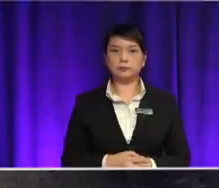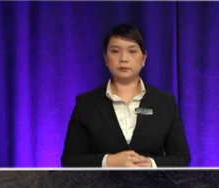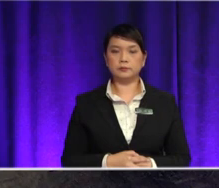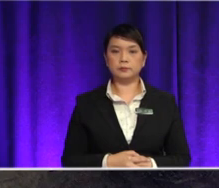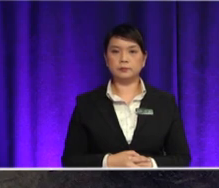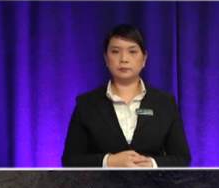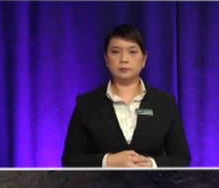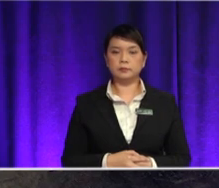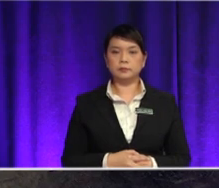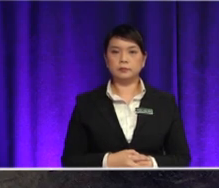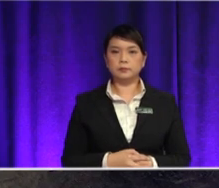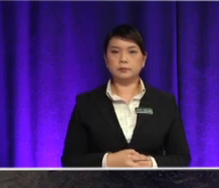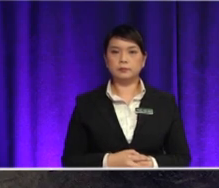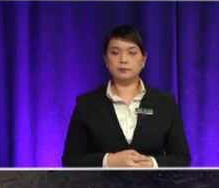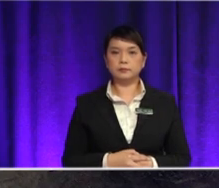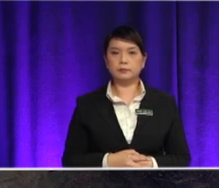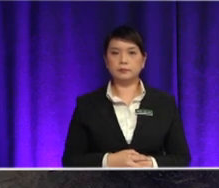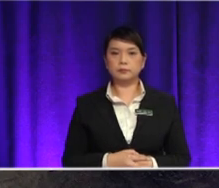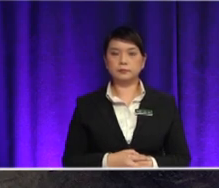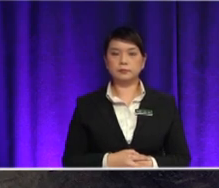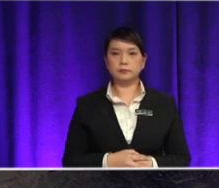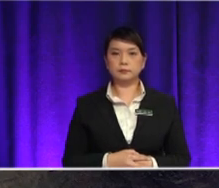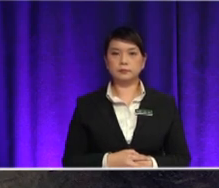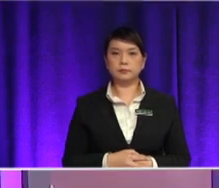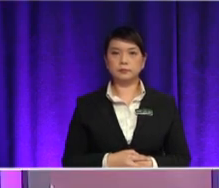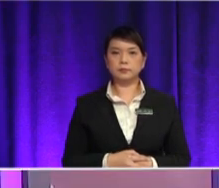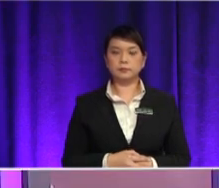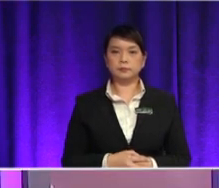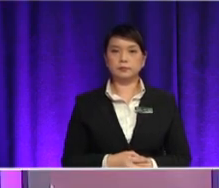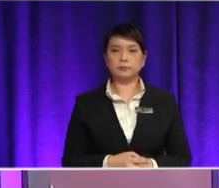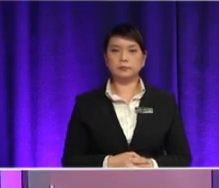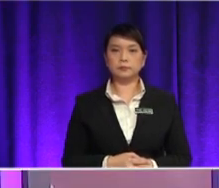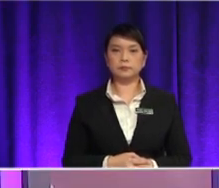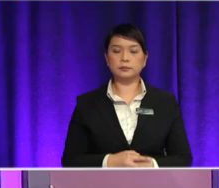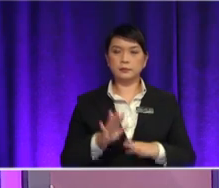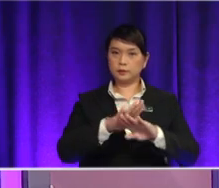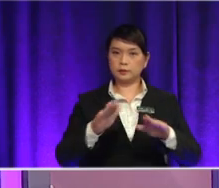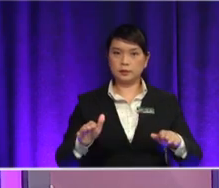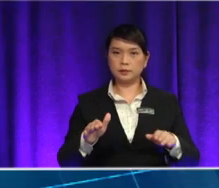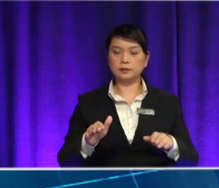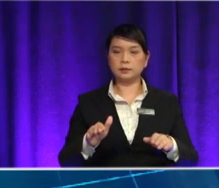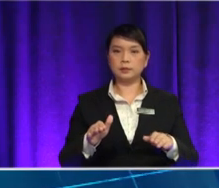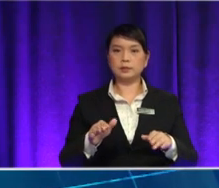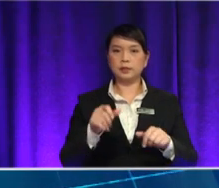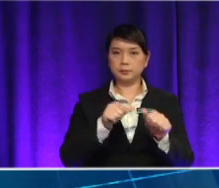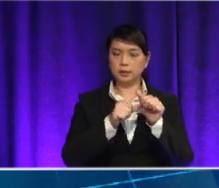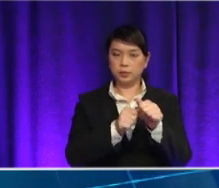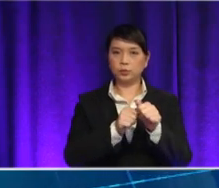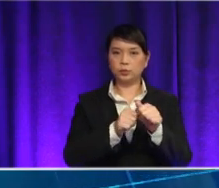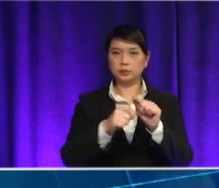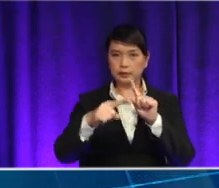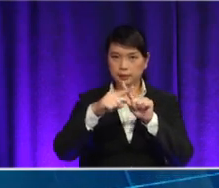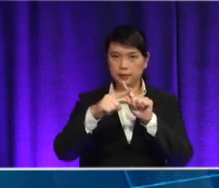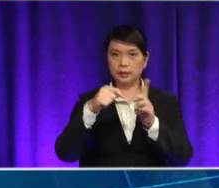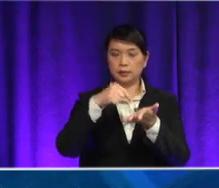kita tarik di tengah-tengah. Jangan murid salah tarik. Tarik terus ke hujung sini. Tak boleh. Baik. Itu yang